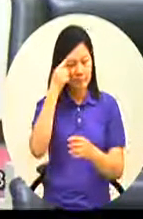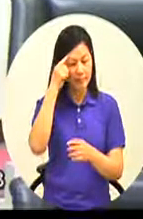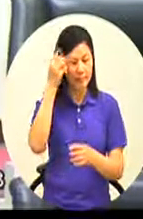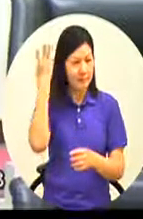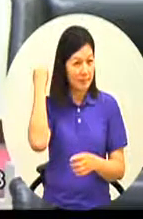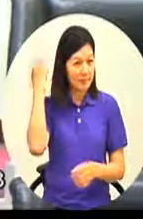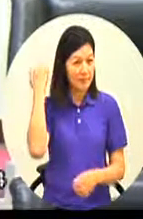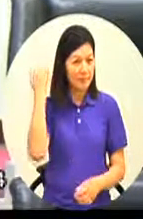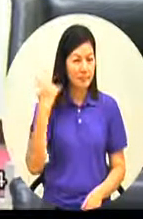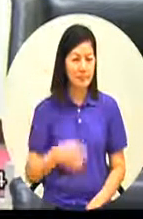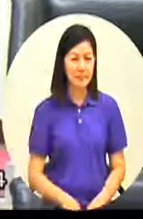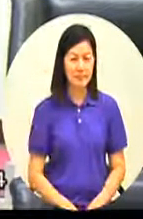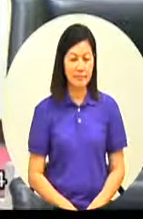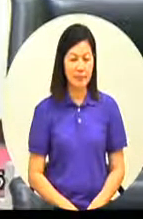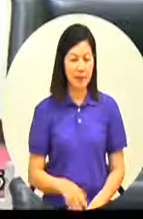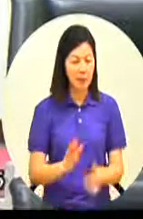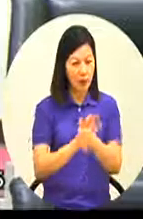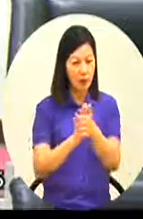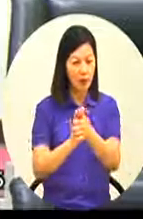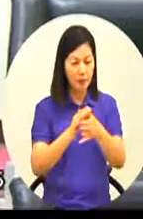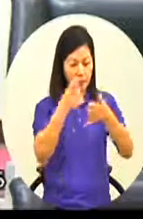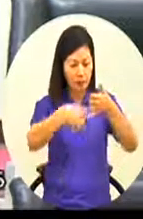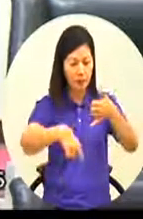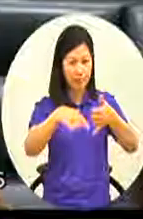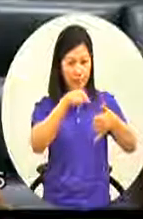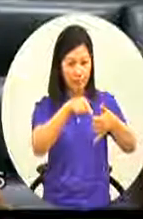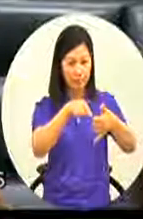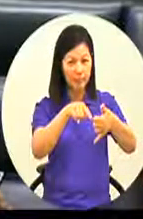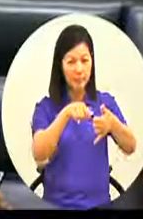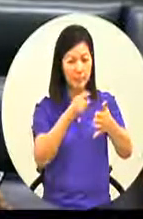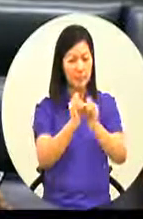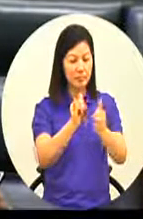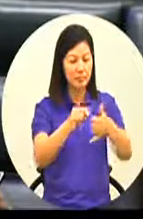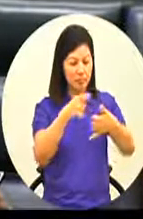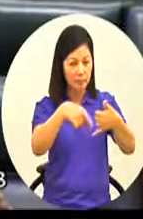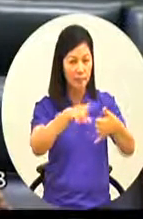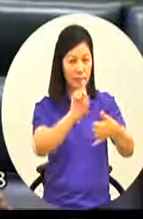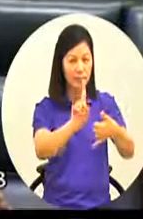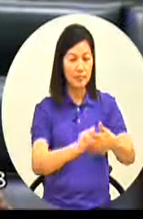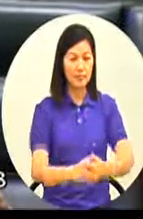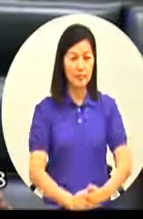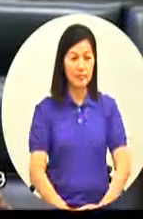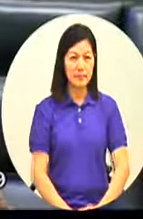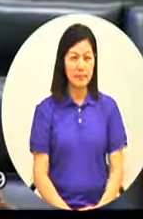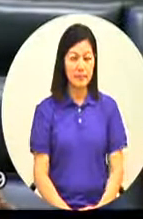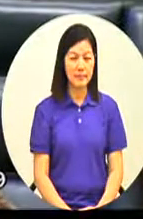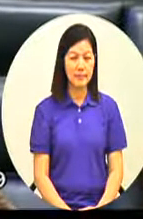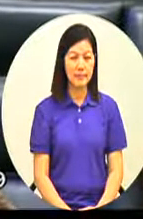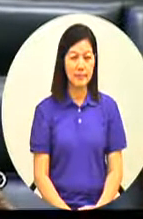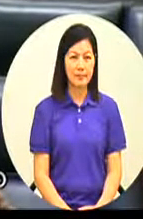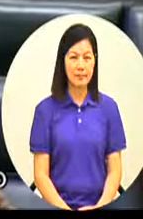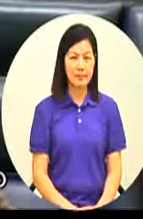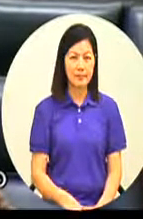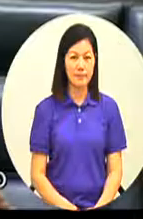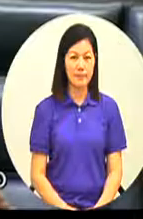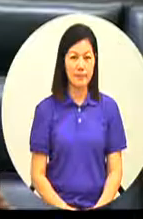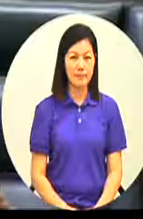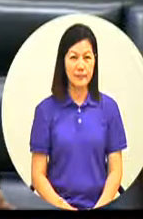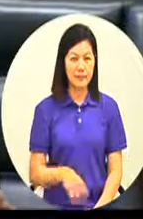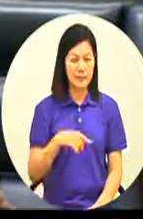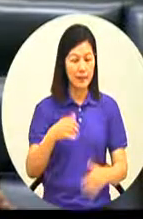个个案啦，吼。这个个案当中，我要来去拜托即马在咱的议会议事